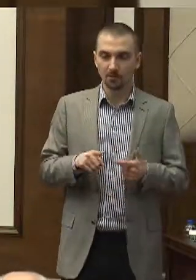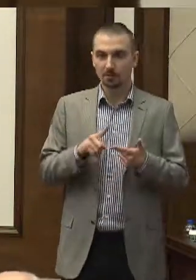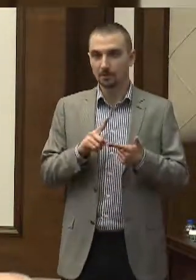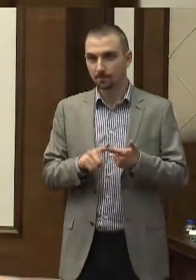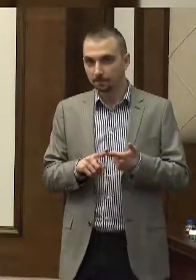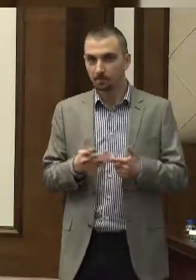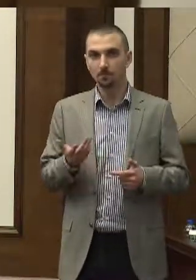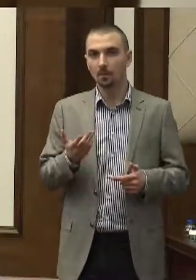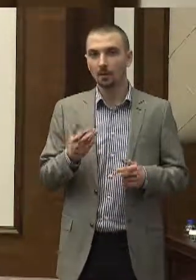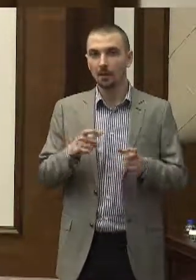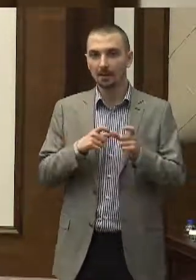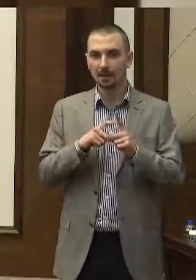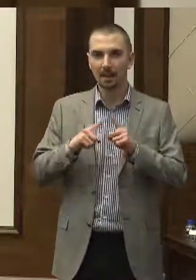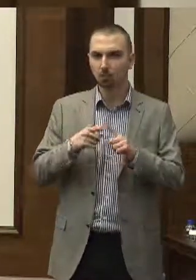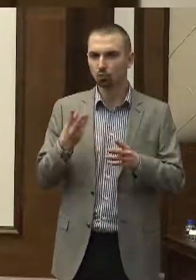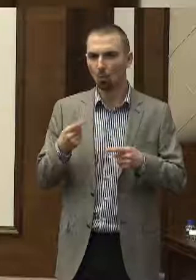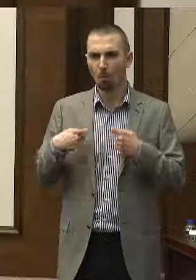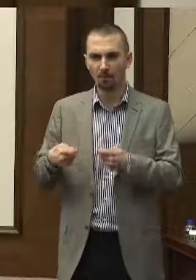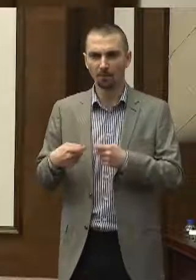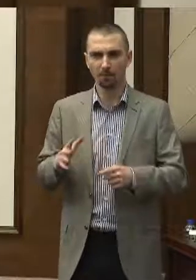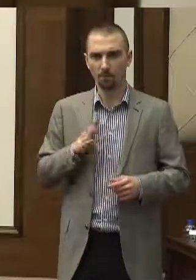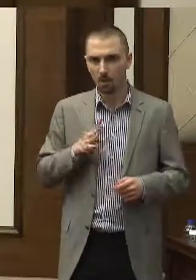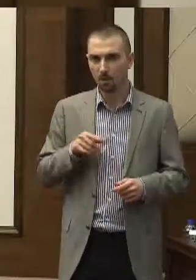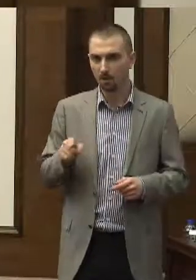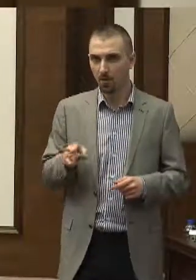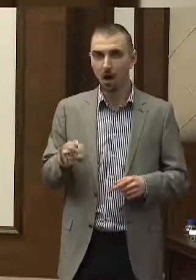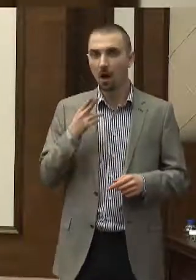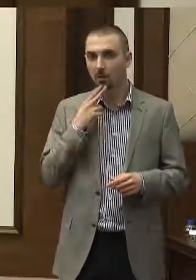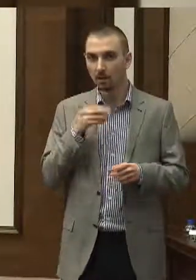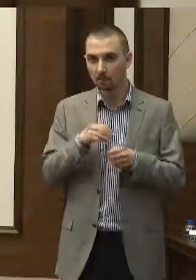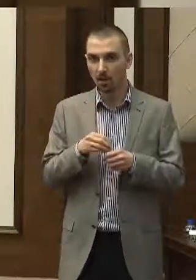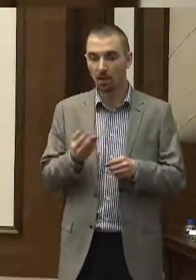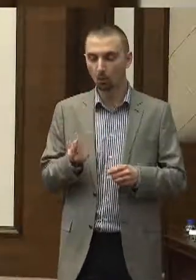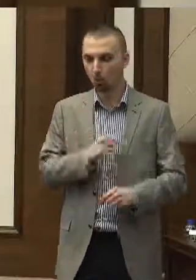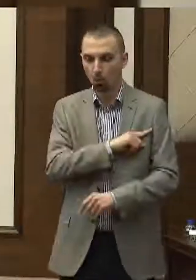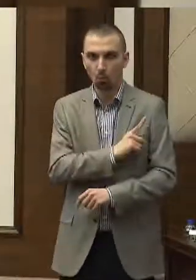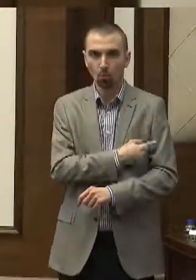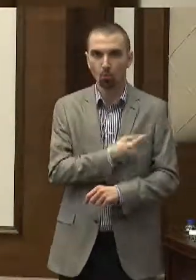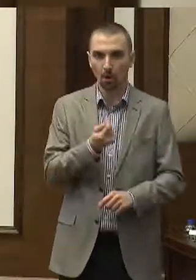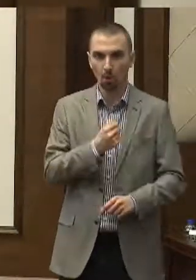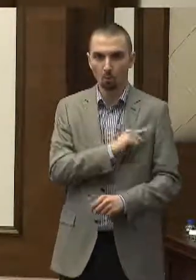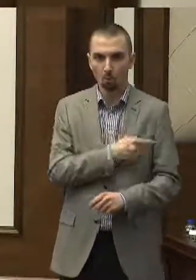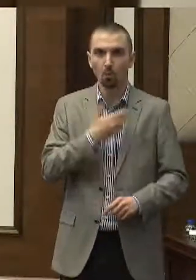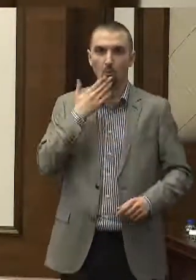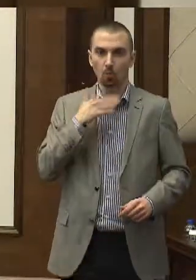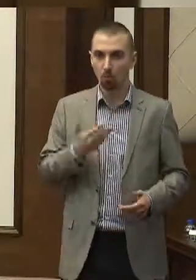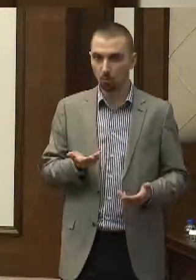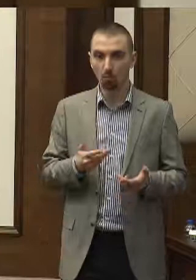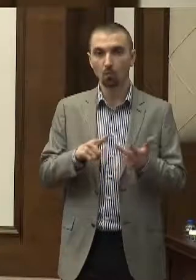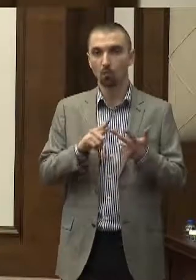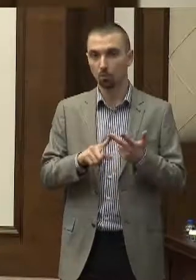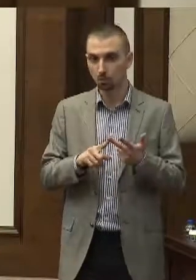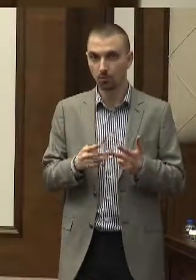azlığı. Siyasetin masraflı bir alan oluşu ve kadının ekonomik gücünün buna uygun olamaması.